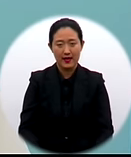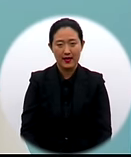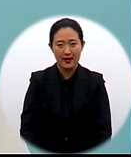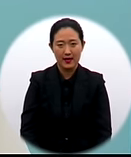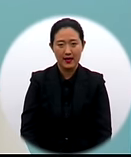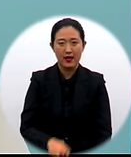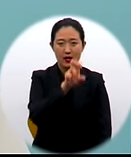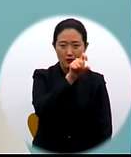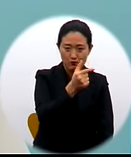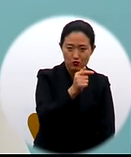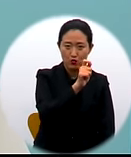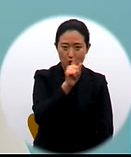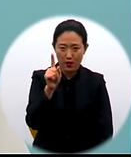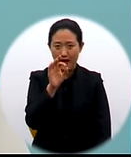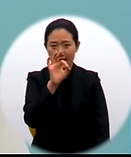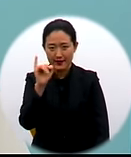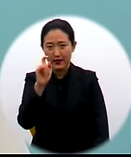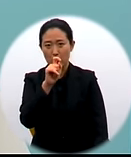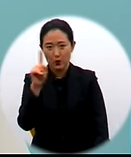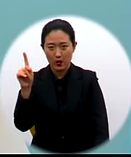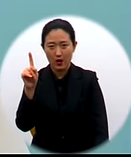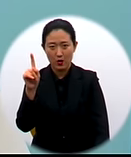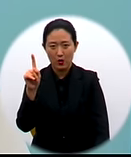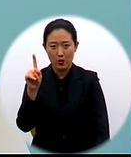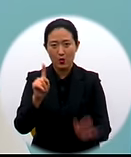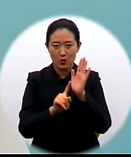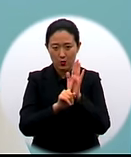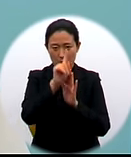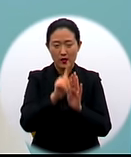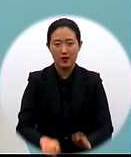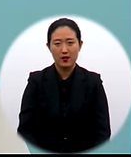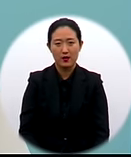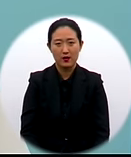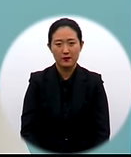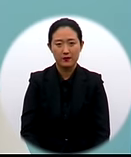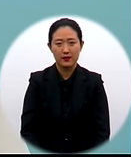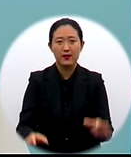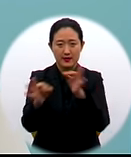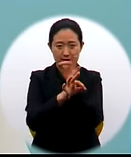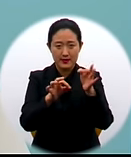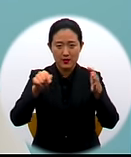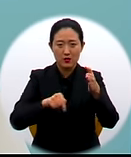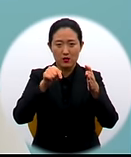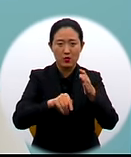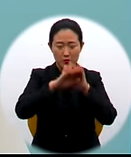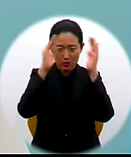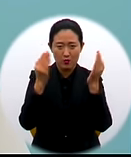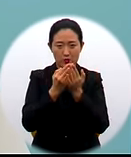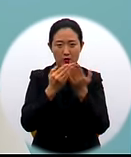가고요. 연봉도 굉장히 높아요. 저희 회사에서도 스톡옵션 많이 뿌리는 직무 중에 하나예요. 시장 전체적으로 많이 뿌리는 직무 중에 하나입니다.